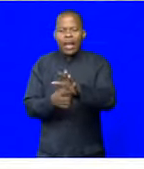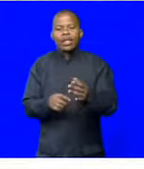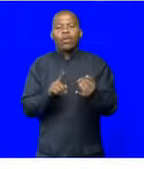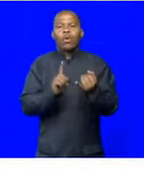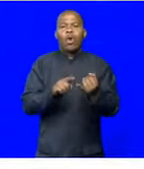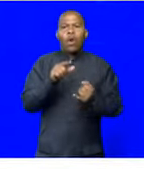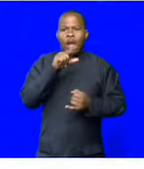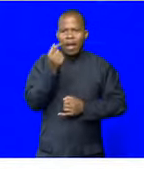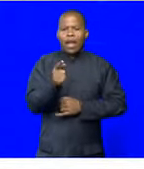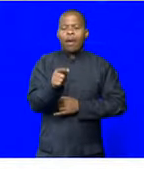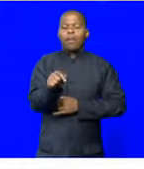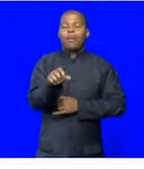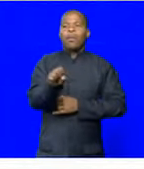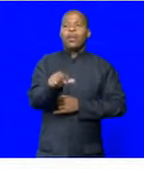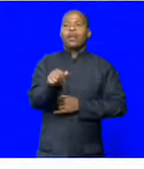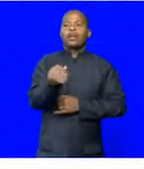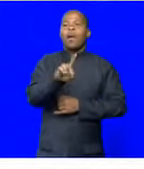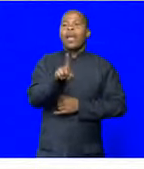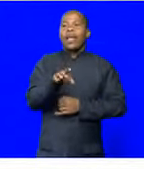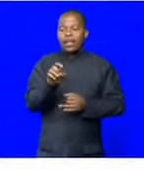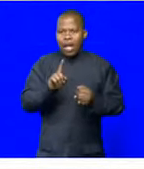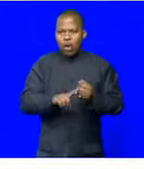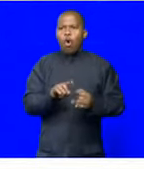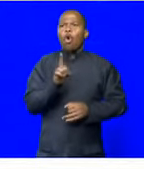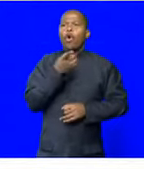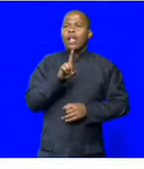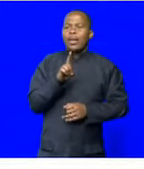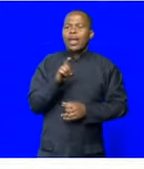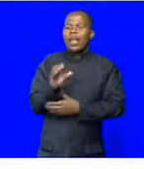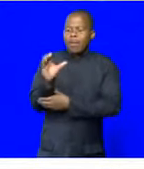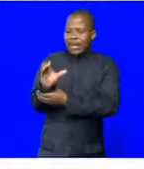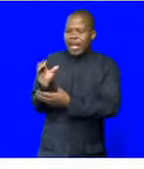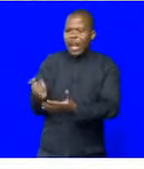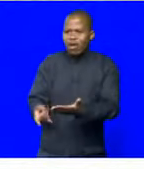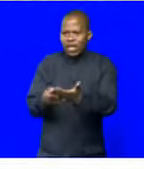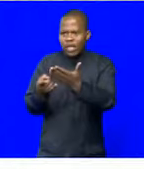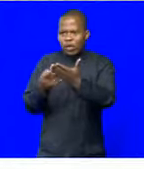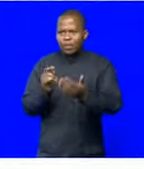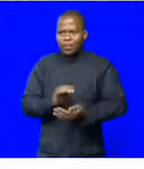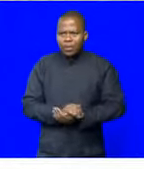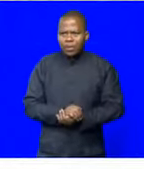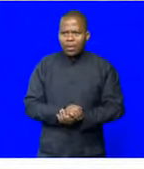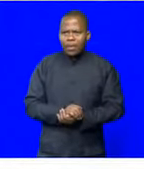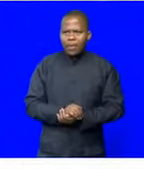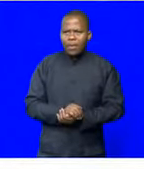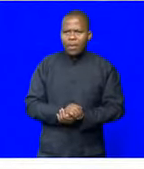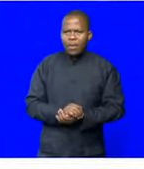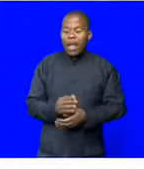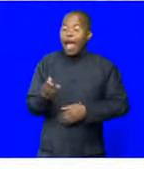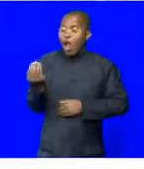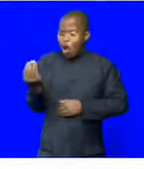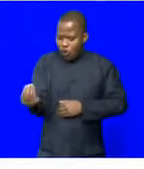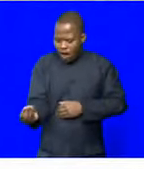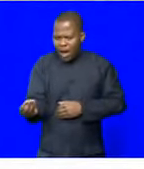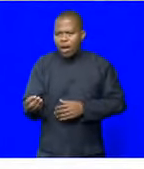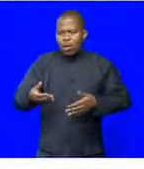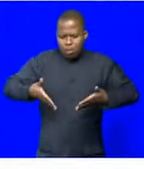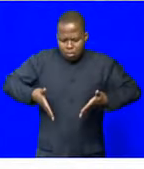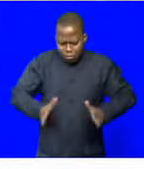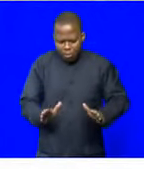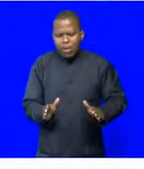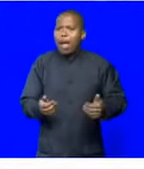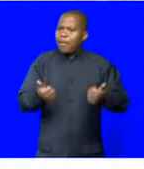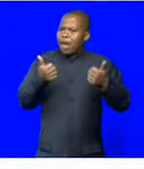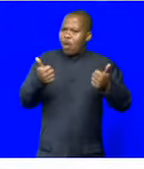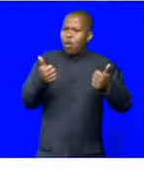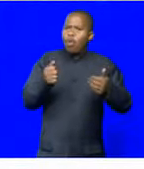nabo Sisiwe Dlamini nabo bacela sive sibaside. Umntwana watalwa angumntwana lo right. Angate endleleni